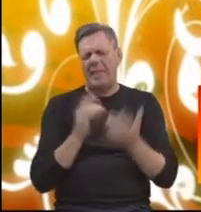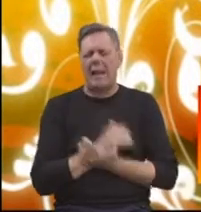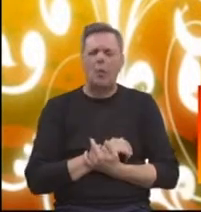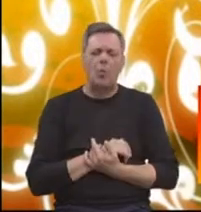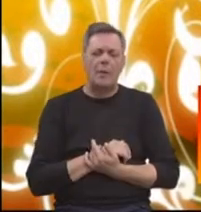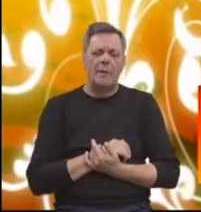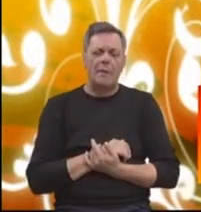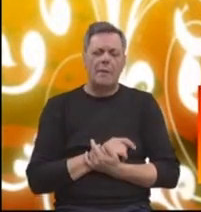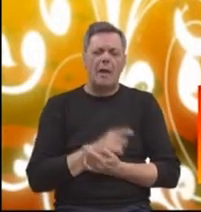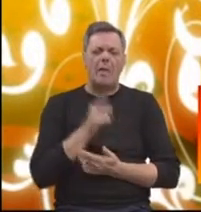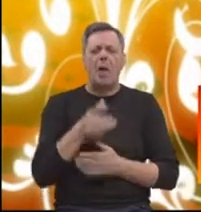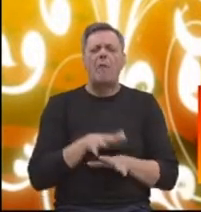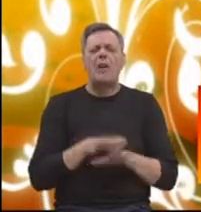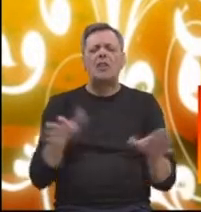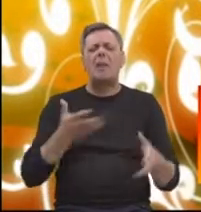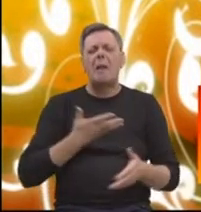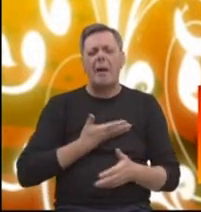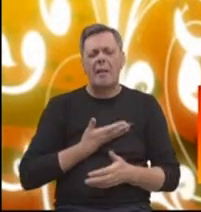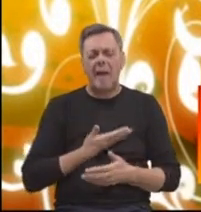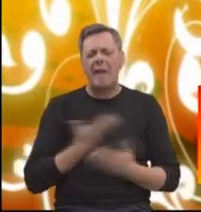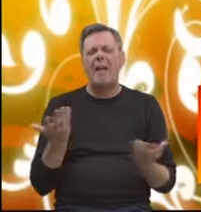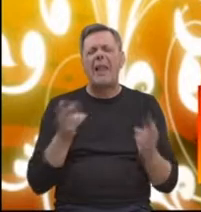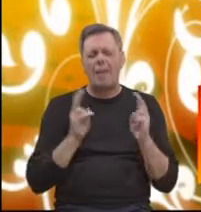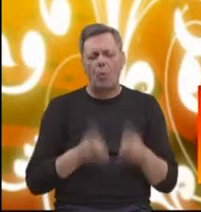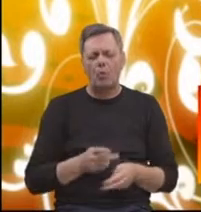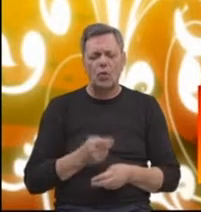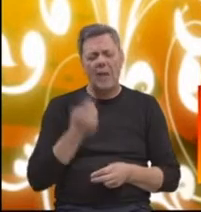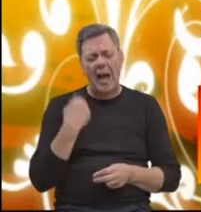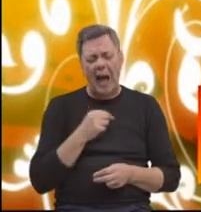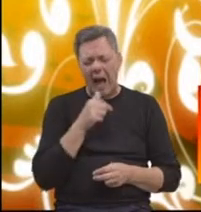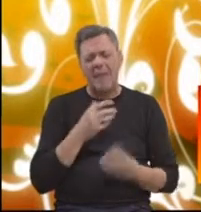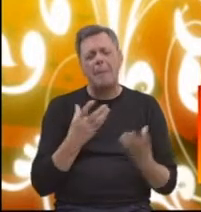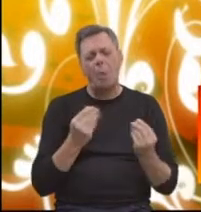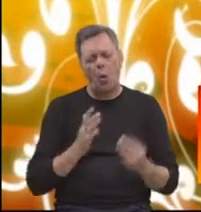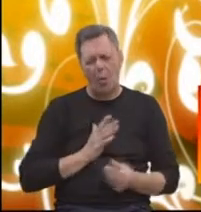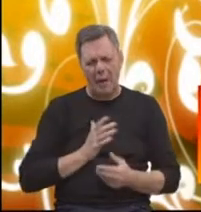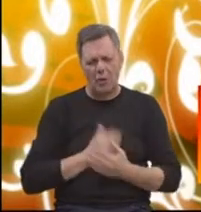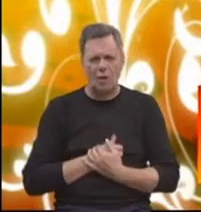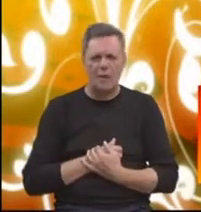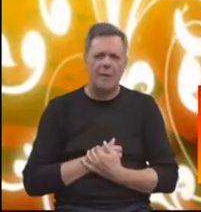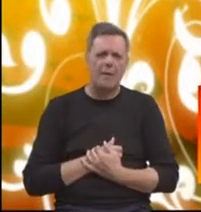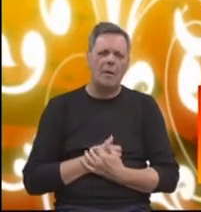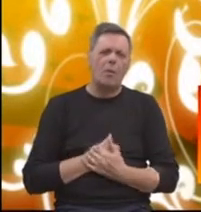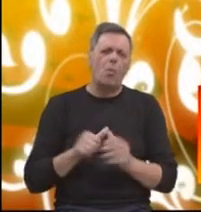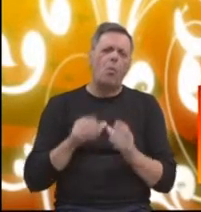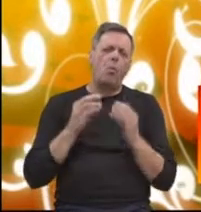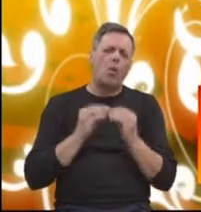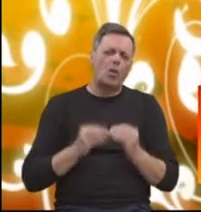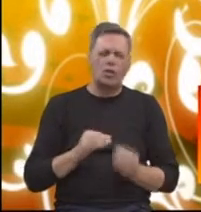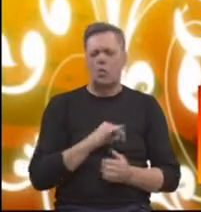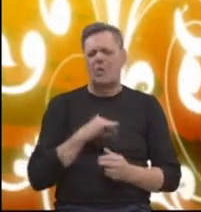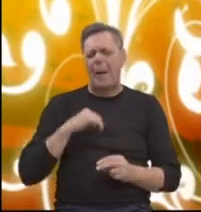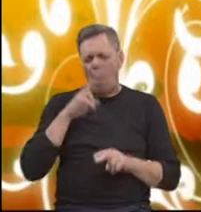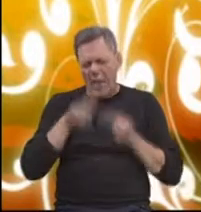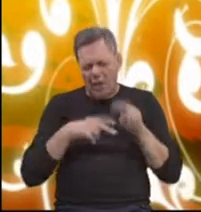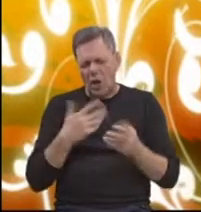internetu. Njegova širina nam daje zapravo velike mogućnosti, ali i mnoštvo opasnosti. Konkretno, recimo, u kontekstu nekakvog samoliječenja